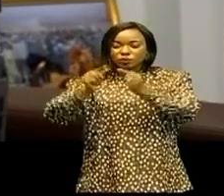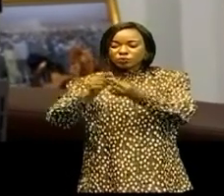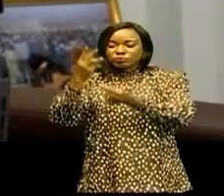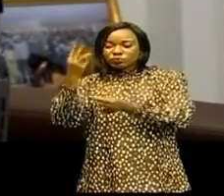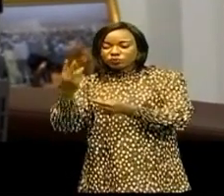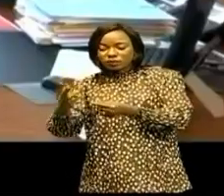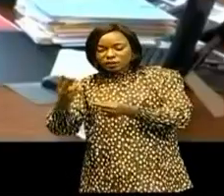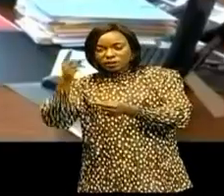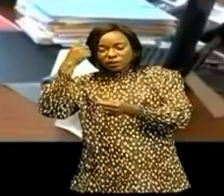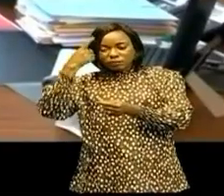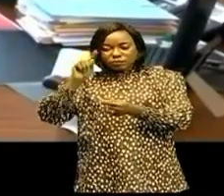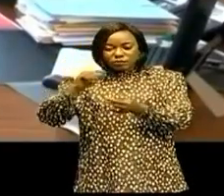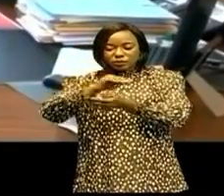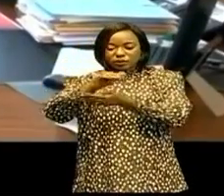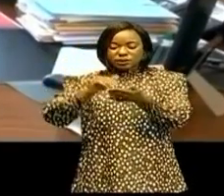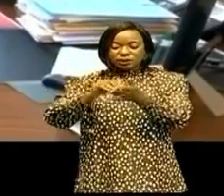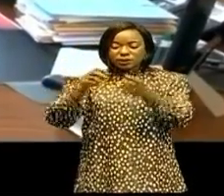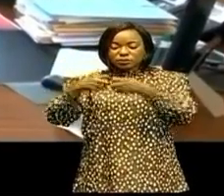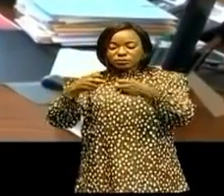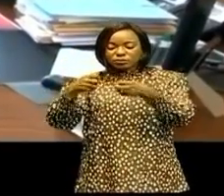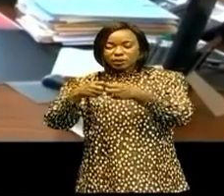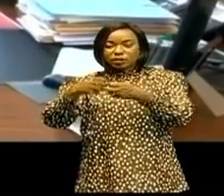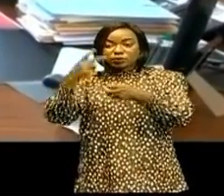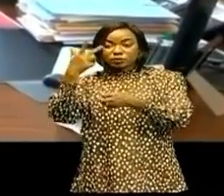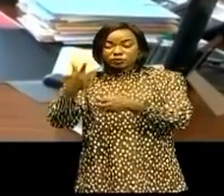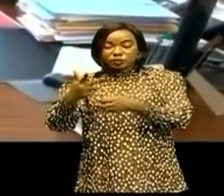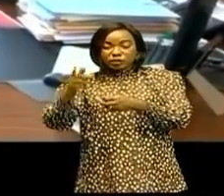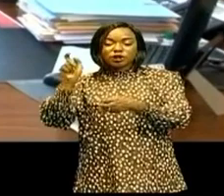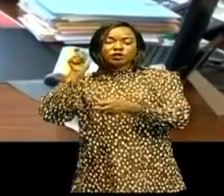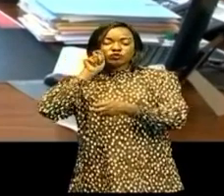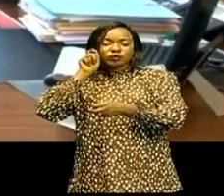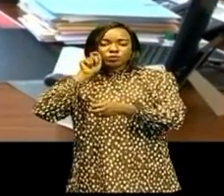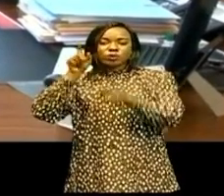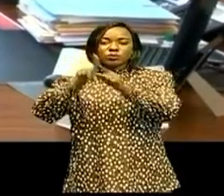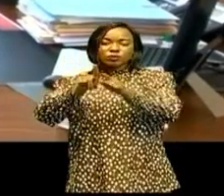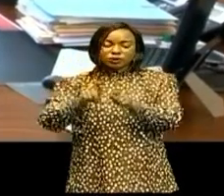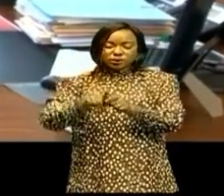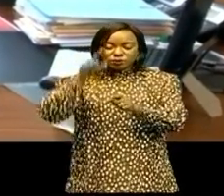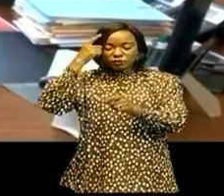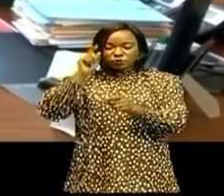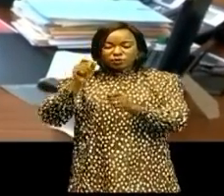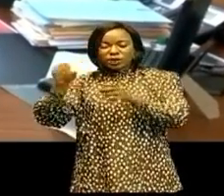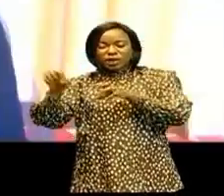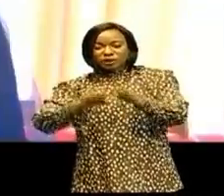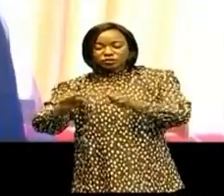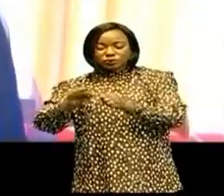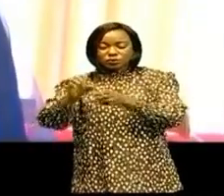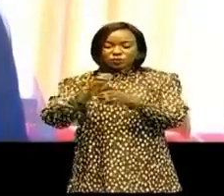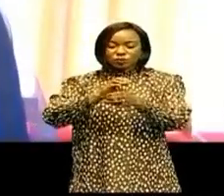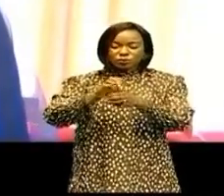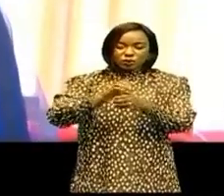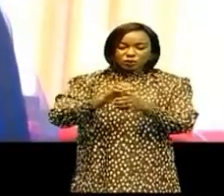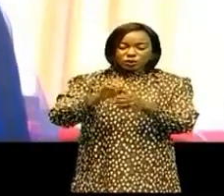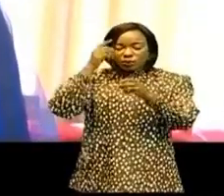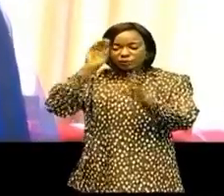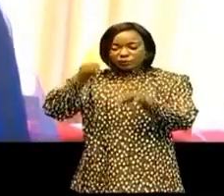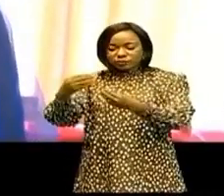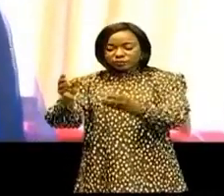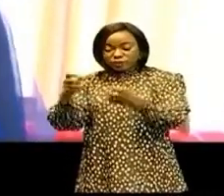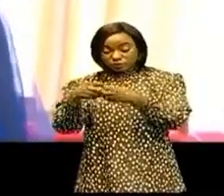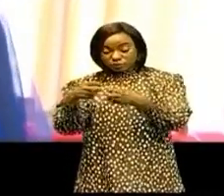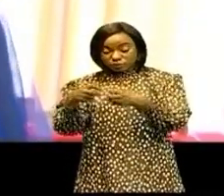Tchopo. L'exaction à court et moyen terme porte pour la fourniture de l'électricité,